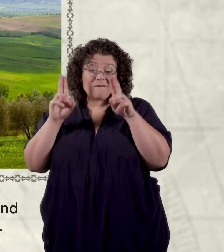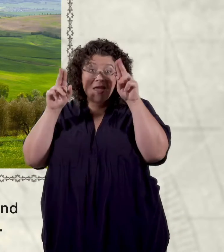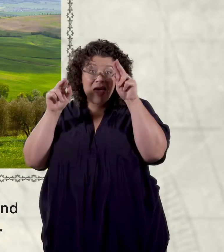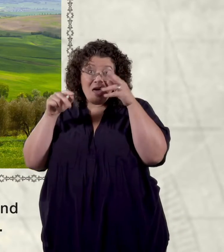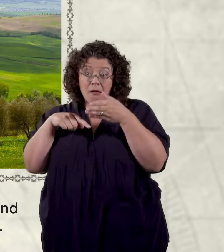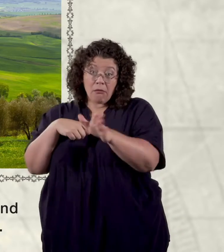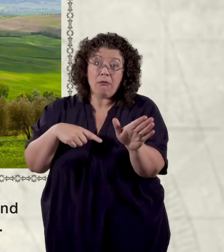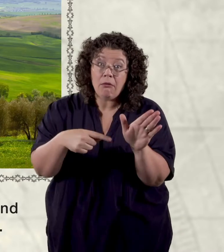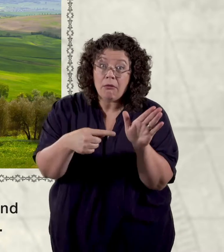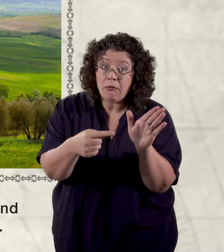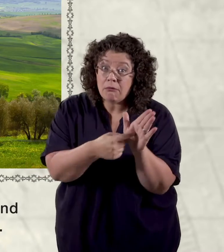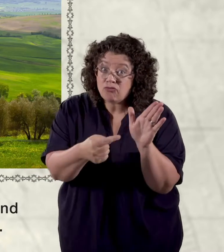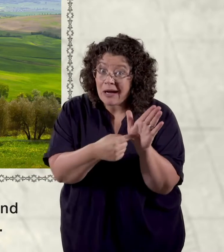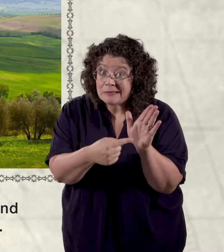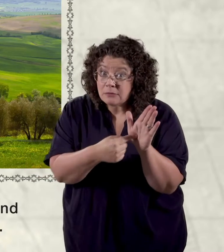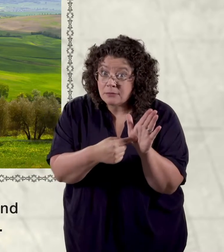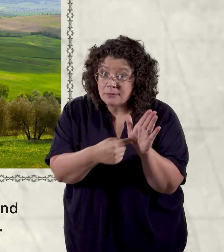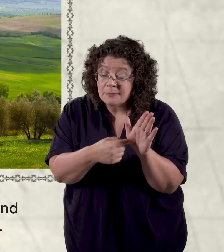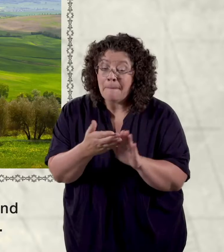da ni'r Celtiaid yn ennill.